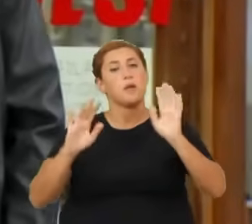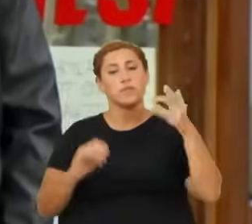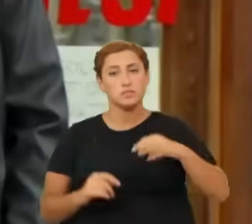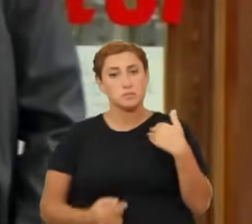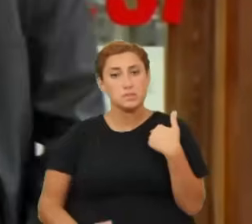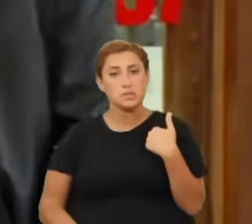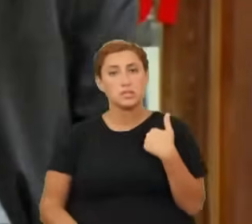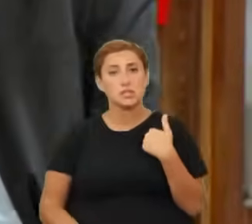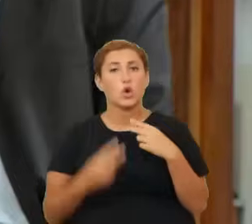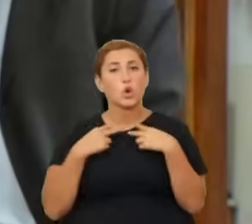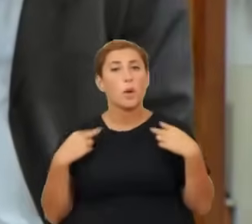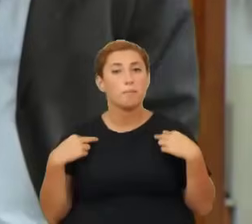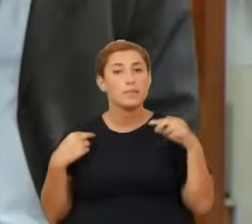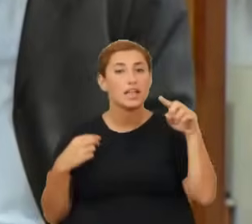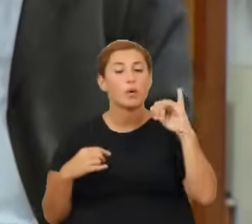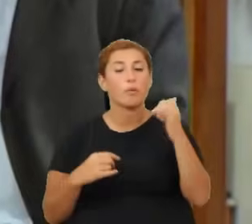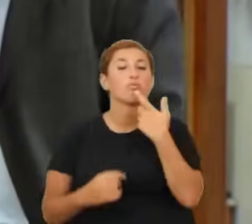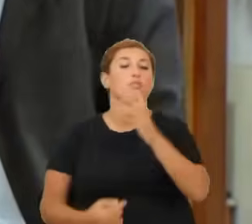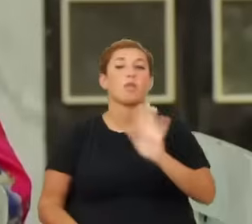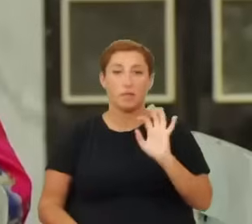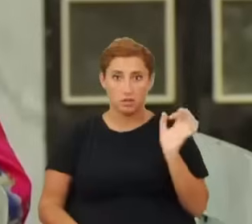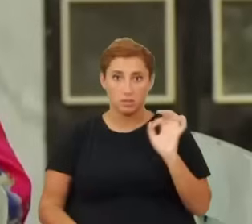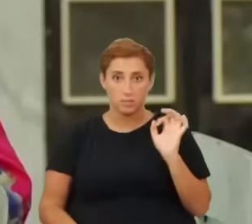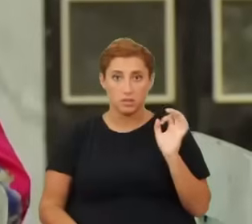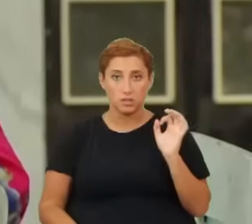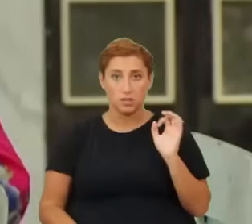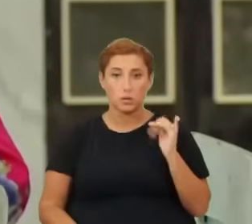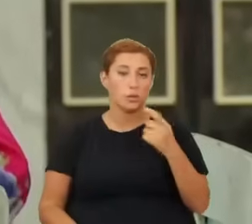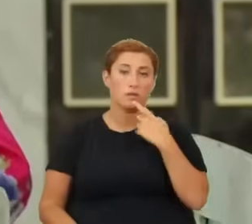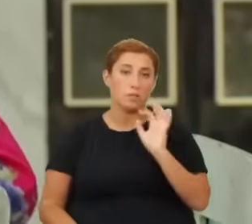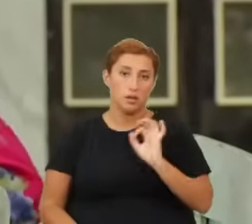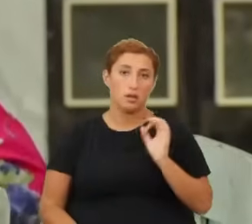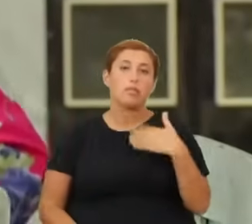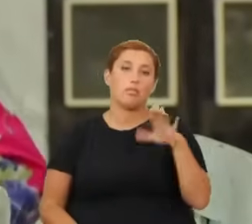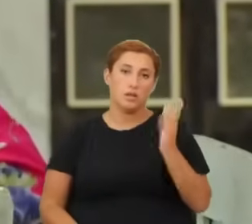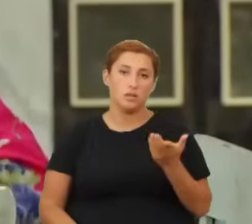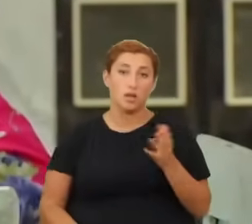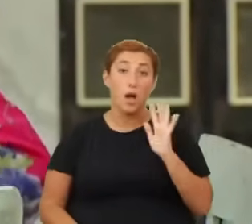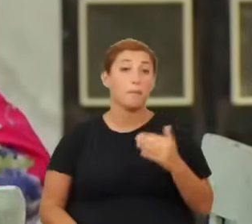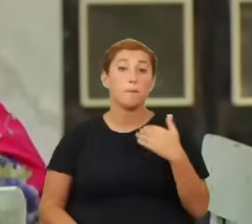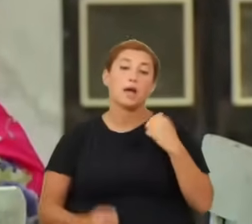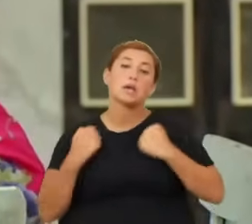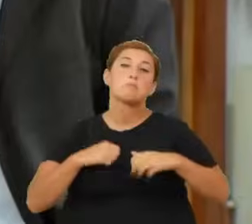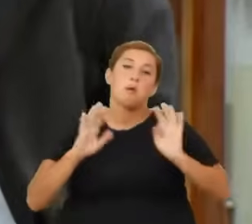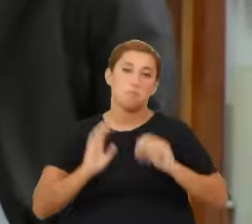şimdi biz gömleğe kötü demedik yani değil mi? Kötü demedik yani. Değil zaten. Ama ben